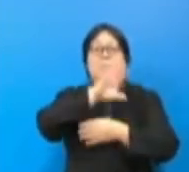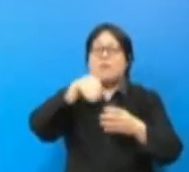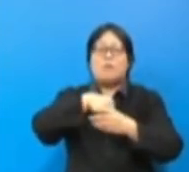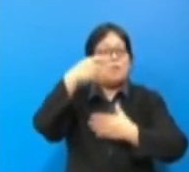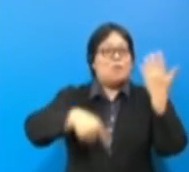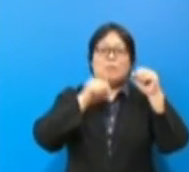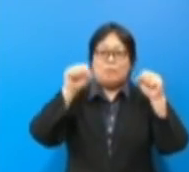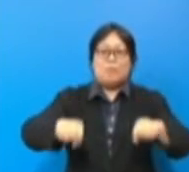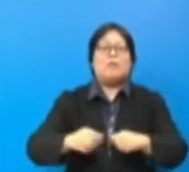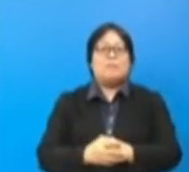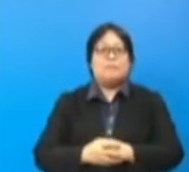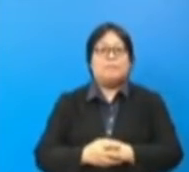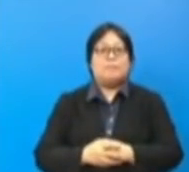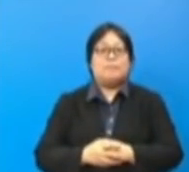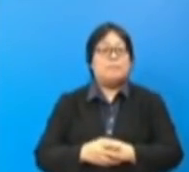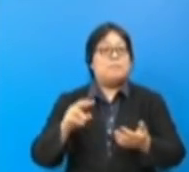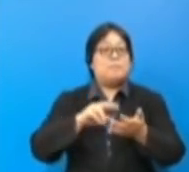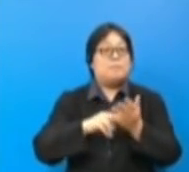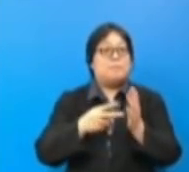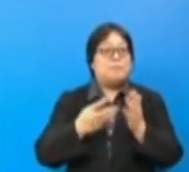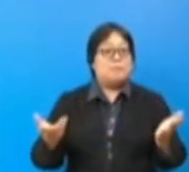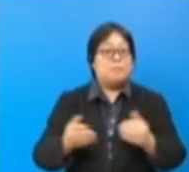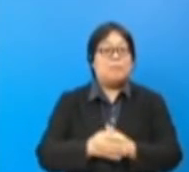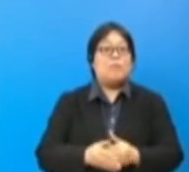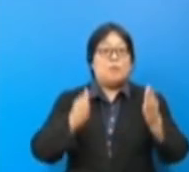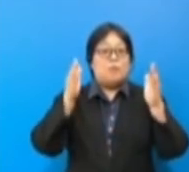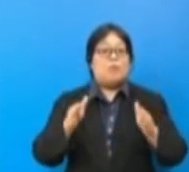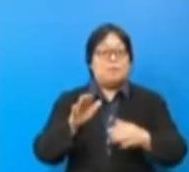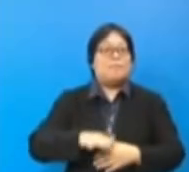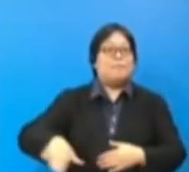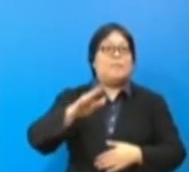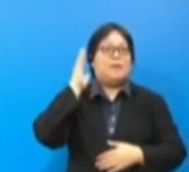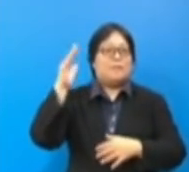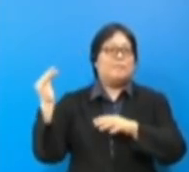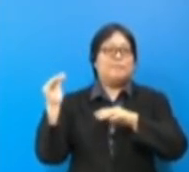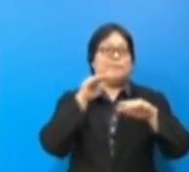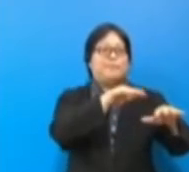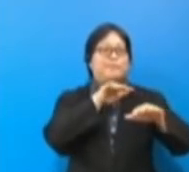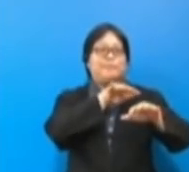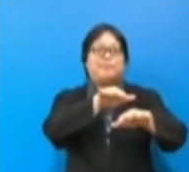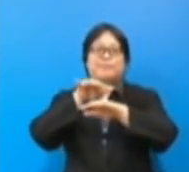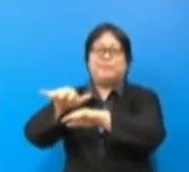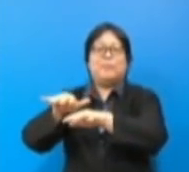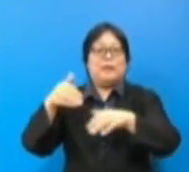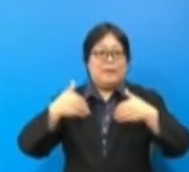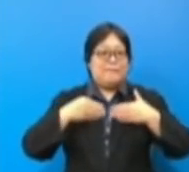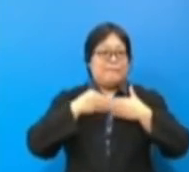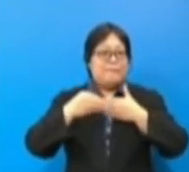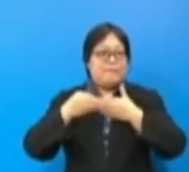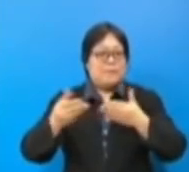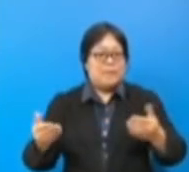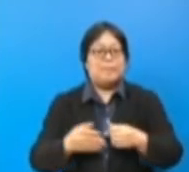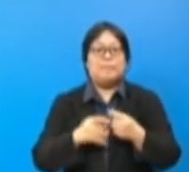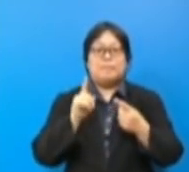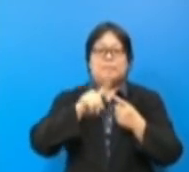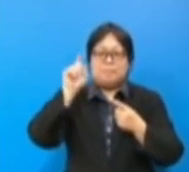semua dibenarkan ini semua bermaksud orang ramai akan berkumpul dan ada panduan Dia kena